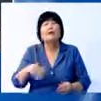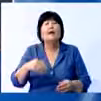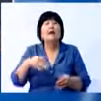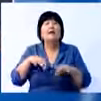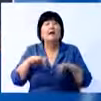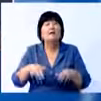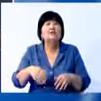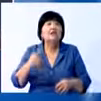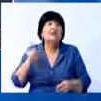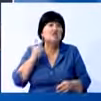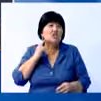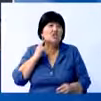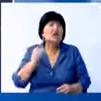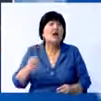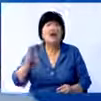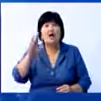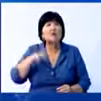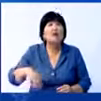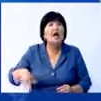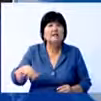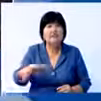концепция слышащего государства.